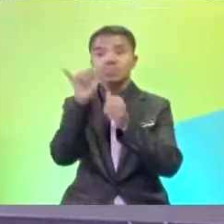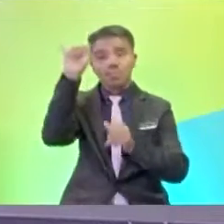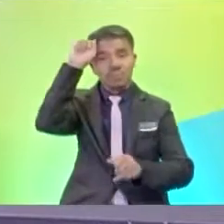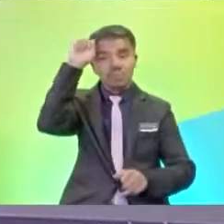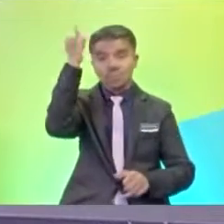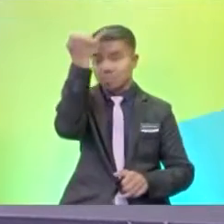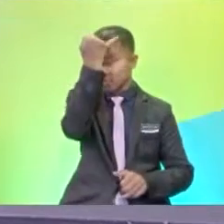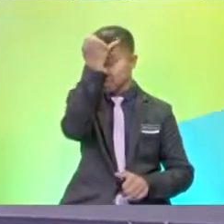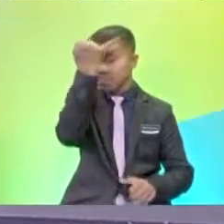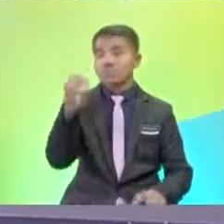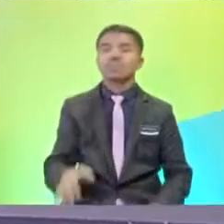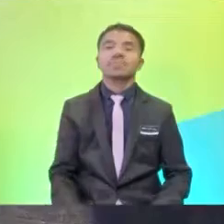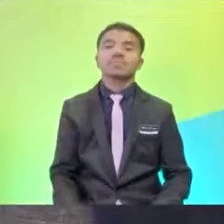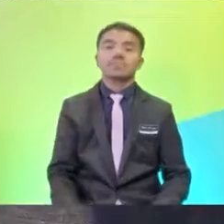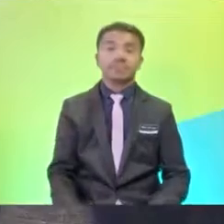beradaptasi